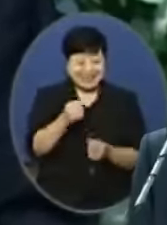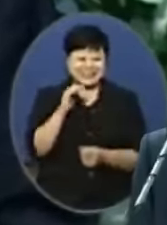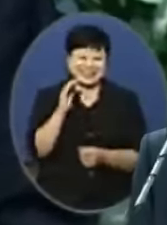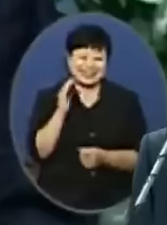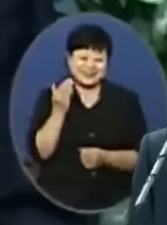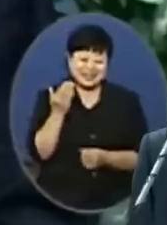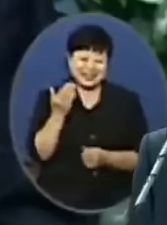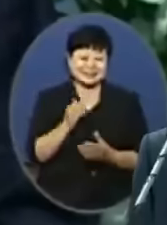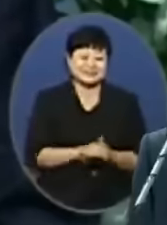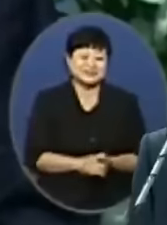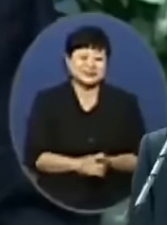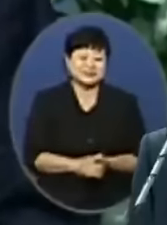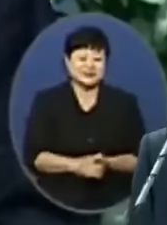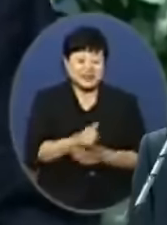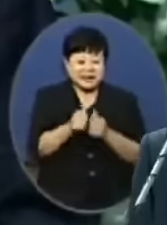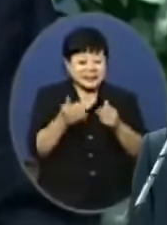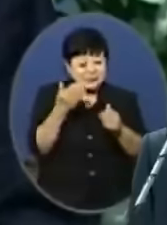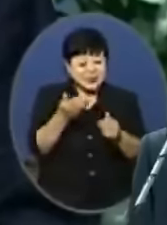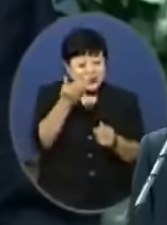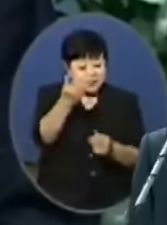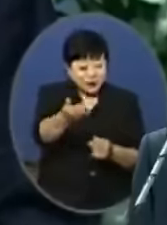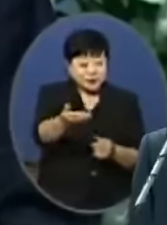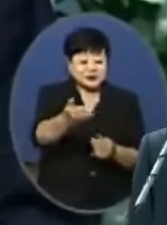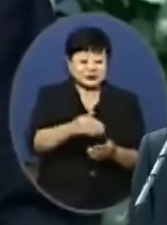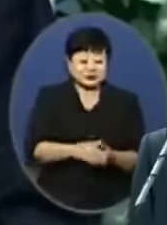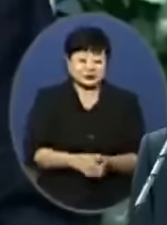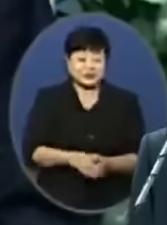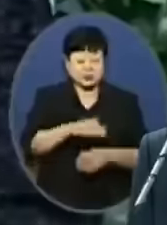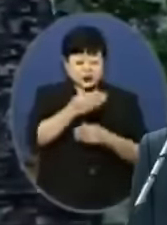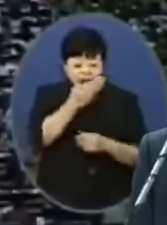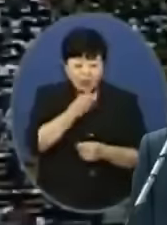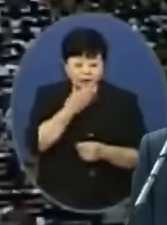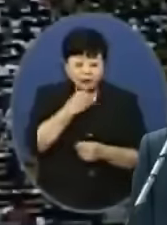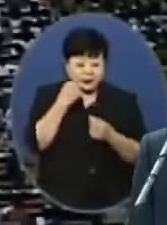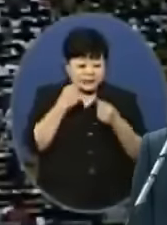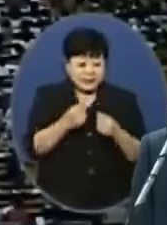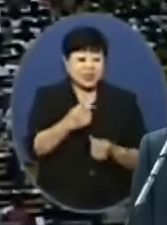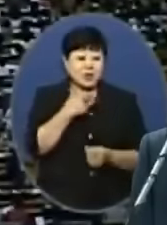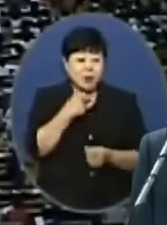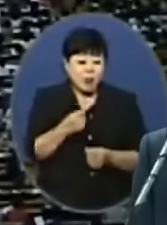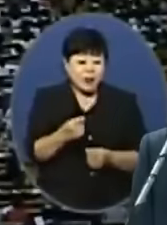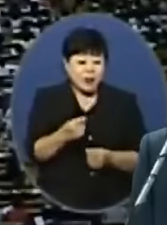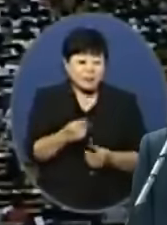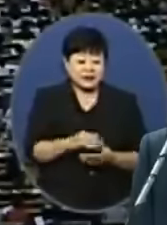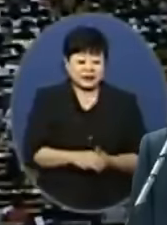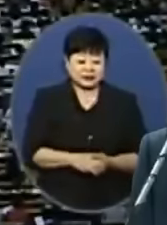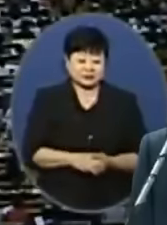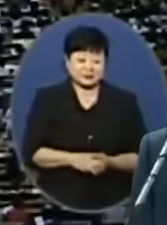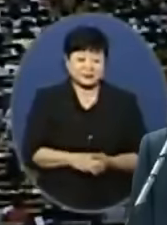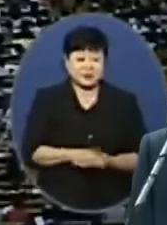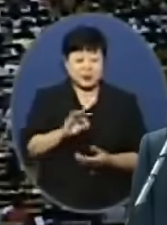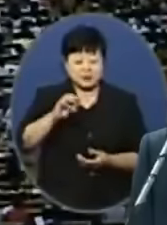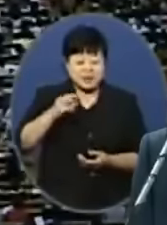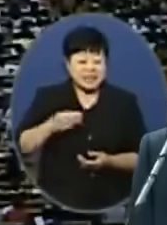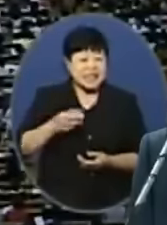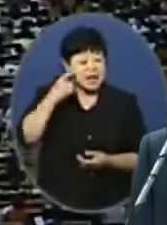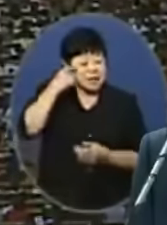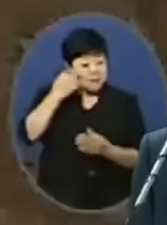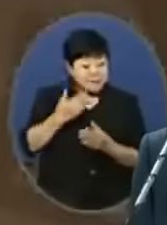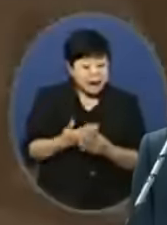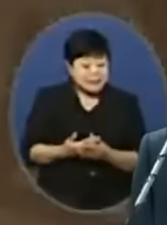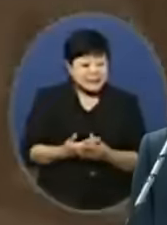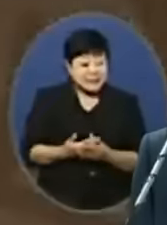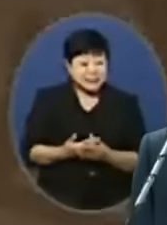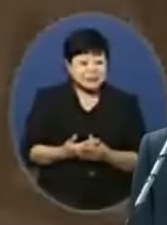것입니다. 우리 하나님께서는 여러분이 모두 다 행복 속에 살기를 원하시는 것입니다. 노만 빈센트 필 박사님이 한